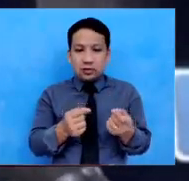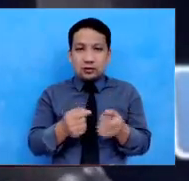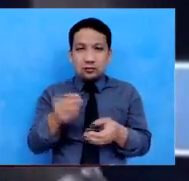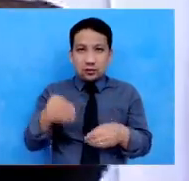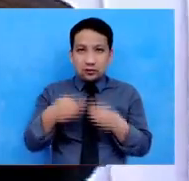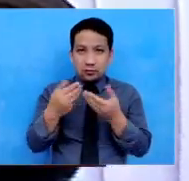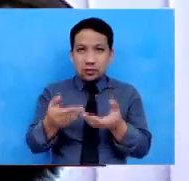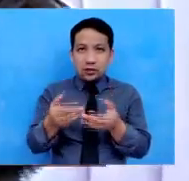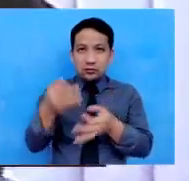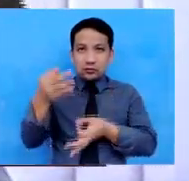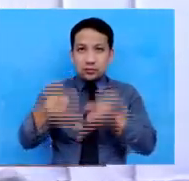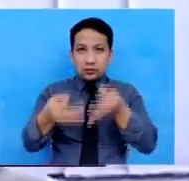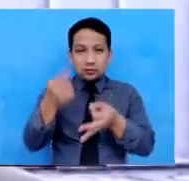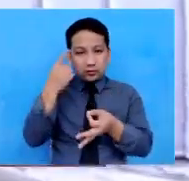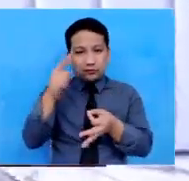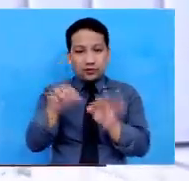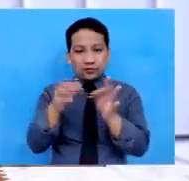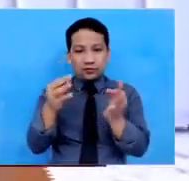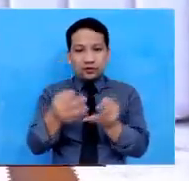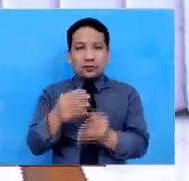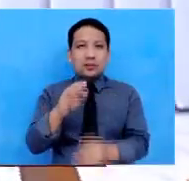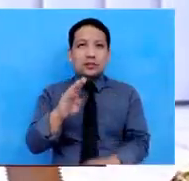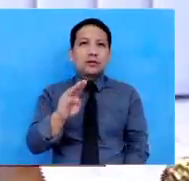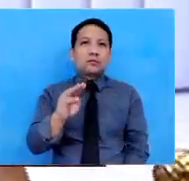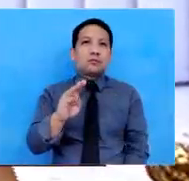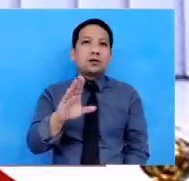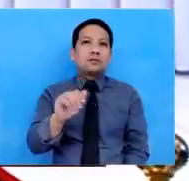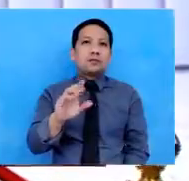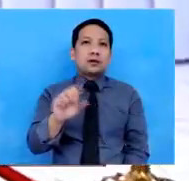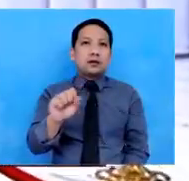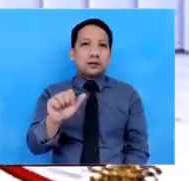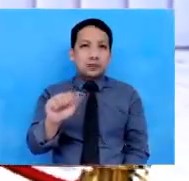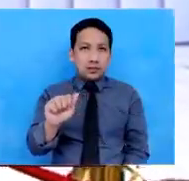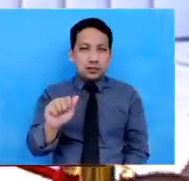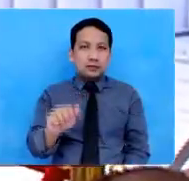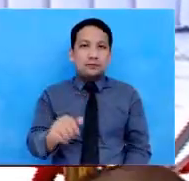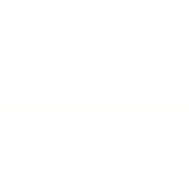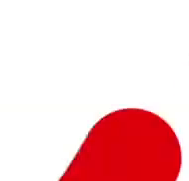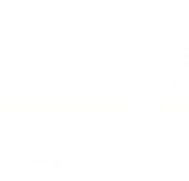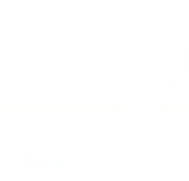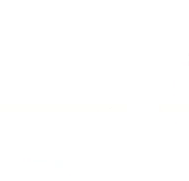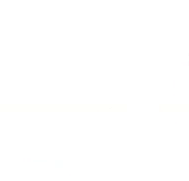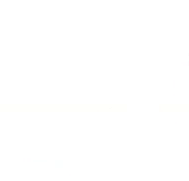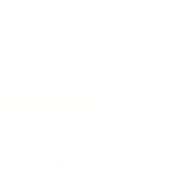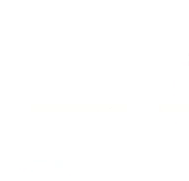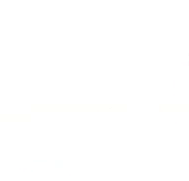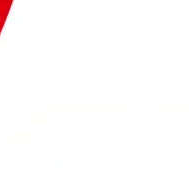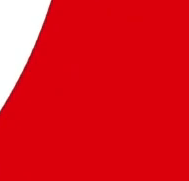Mabasa. Nagbabalita mula sa Frontline, Marlene Alcaide, News 5.